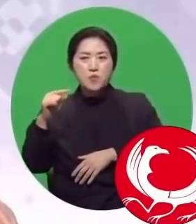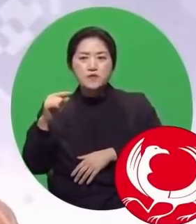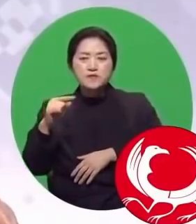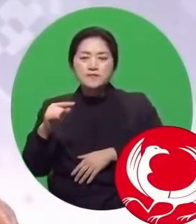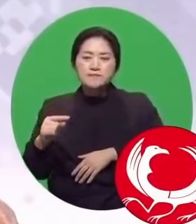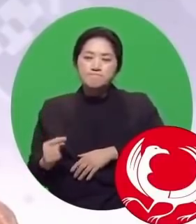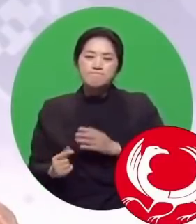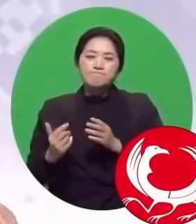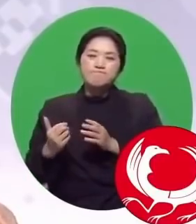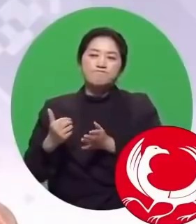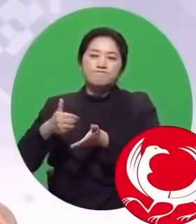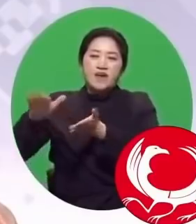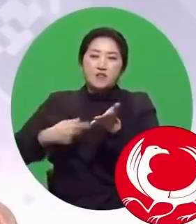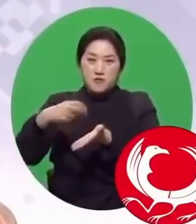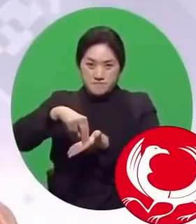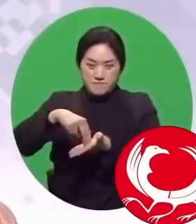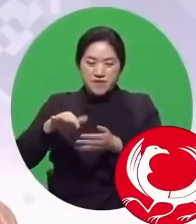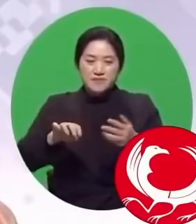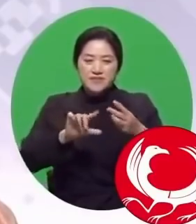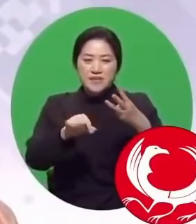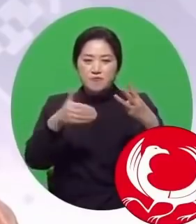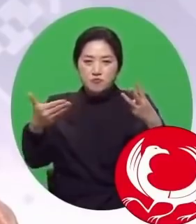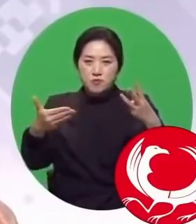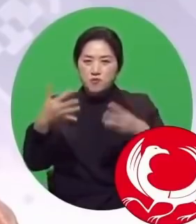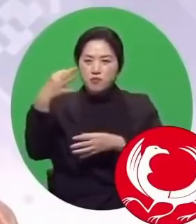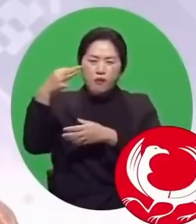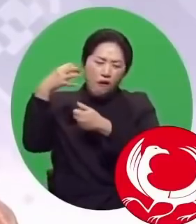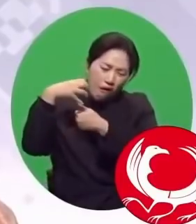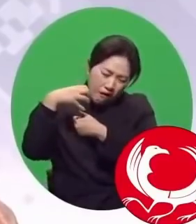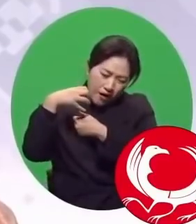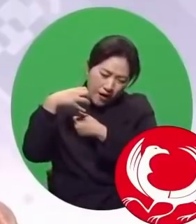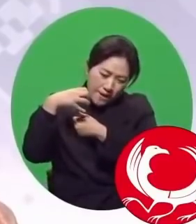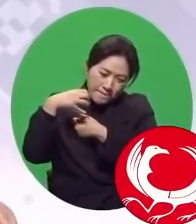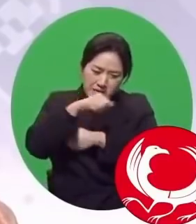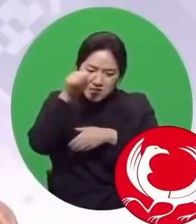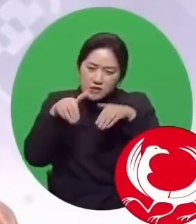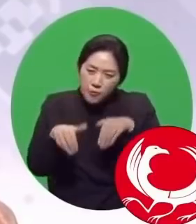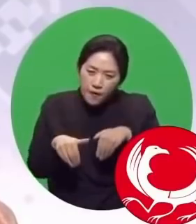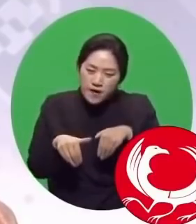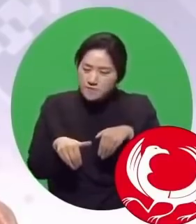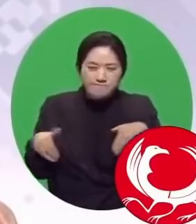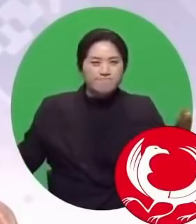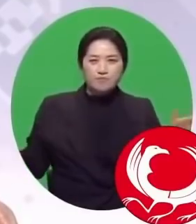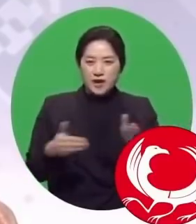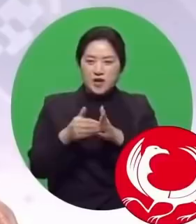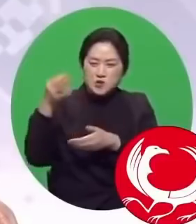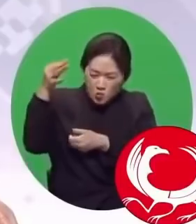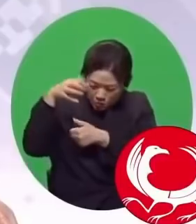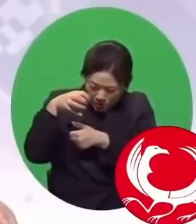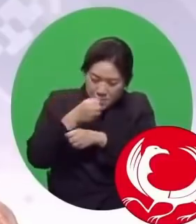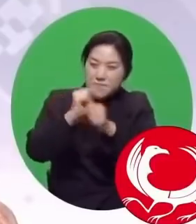날입니다. 그러나 3월 9일은 돈으로부터 인생의 노예가 되지 않고